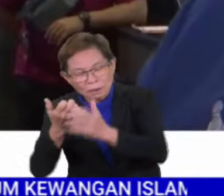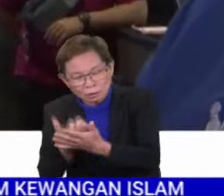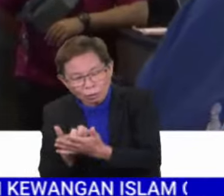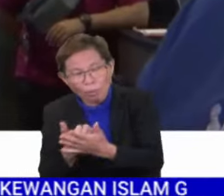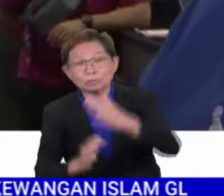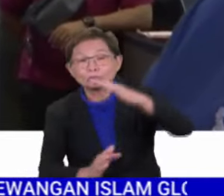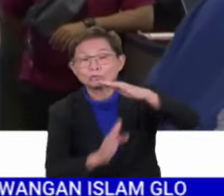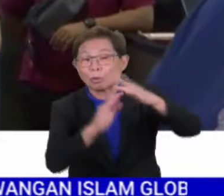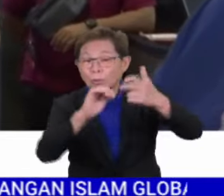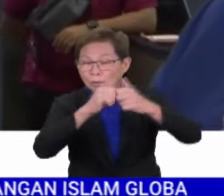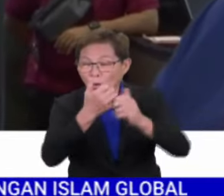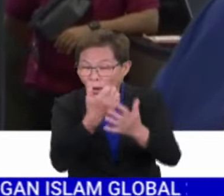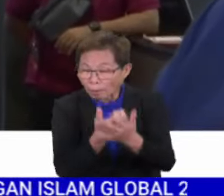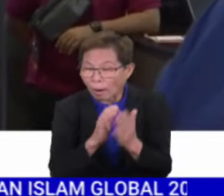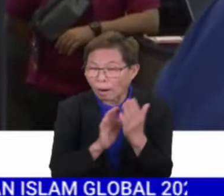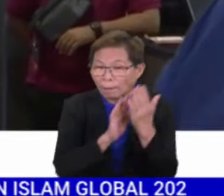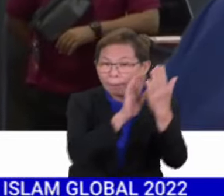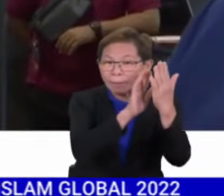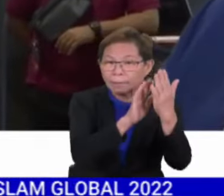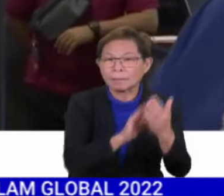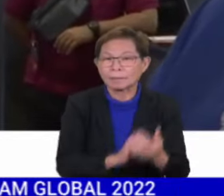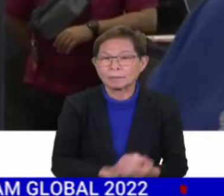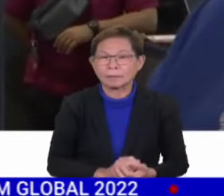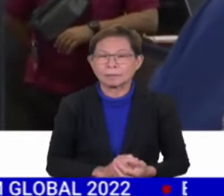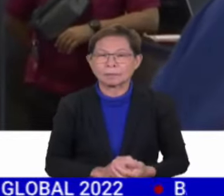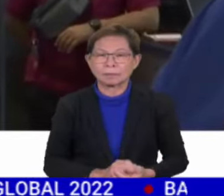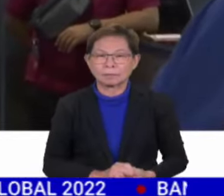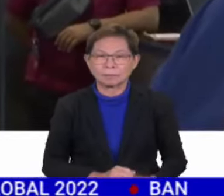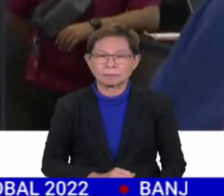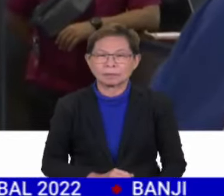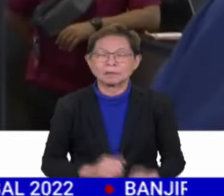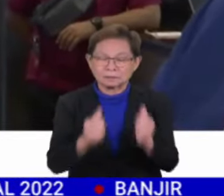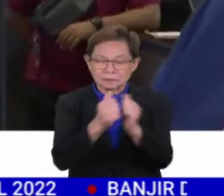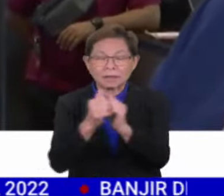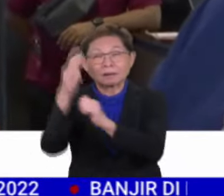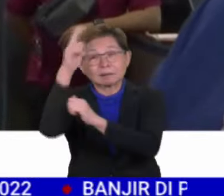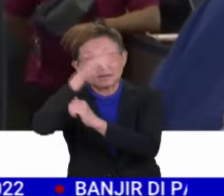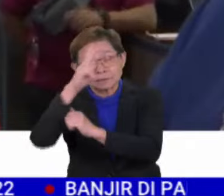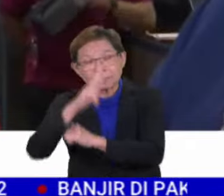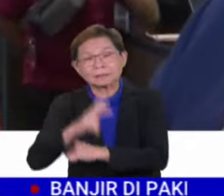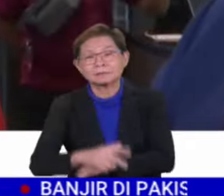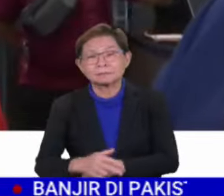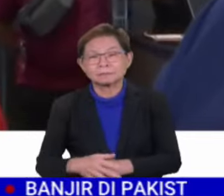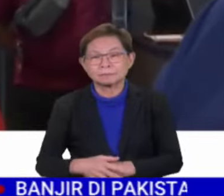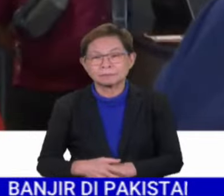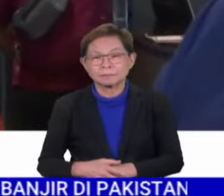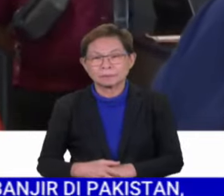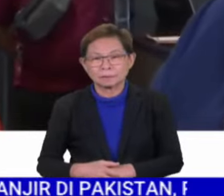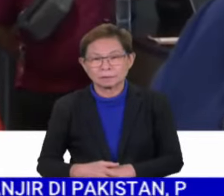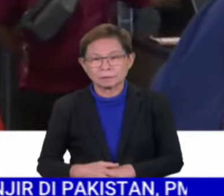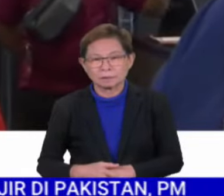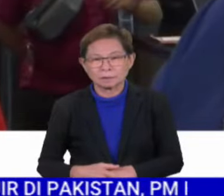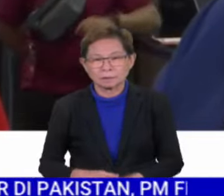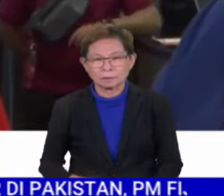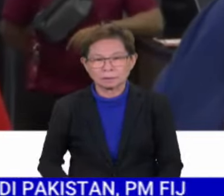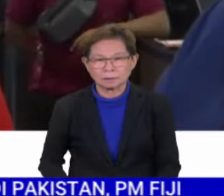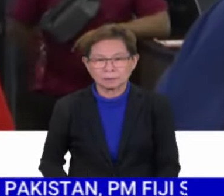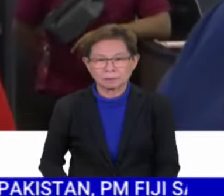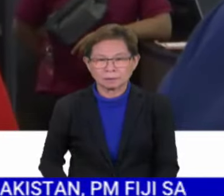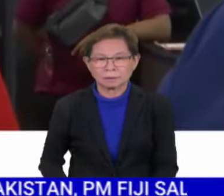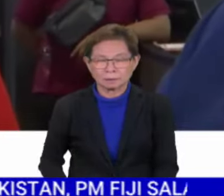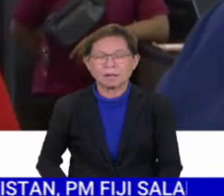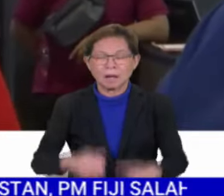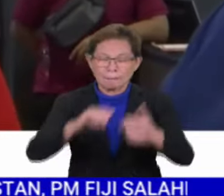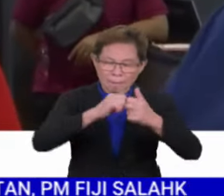yang kita menghadapi bersama dengan bergandeng bahu dengan kerajaan, ya, masalah ini akan dapat